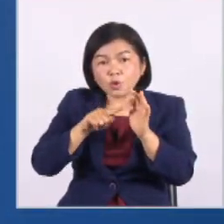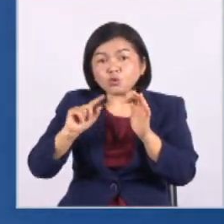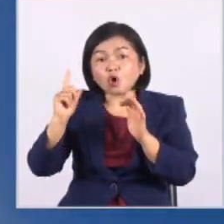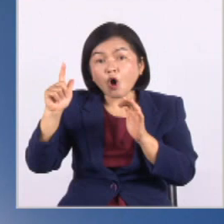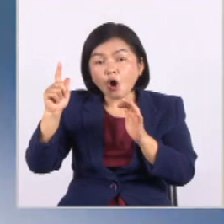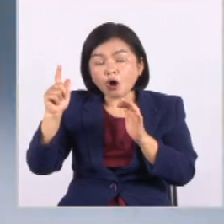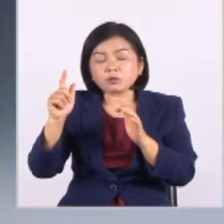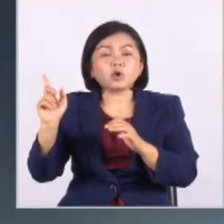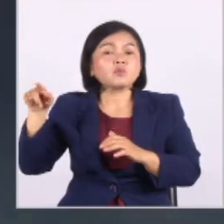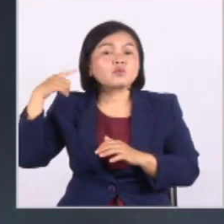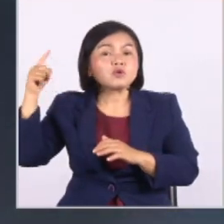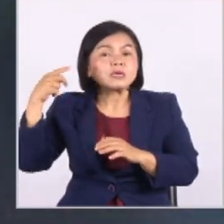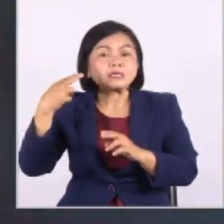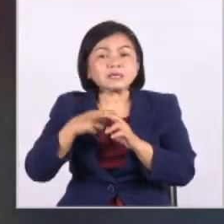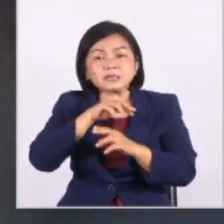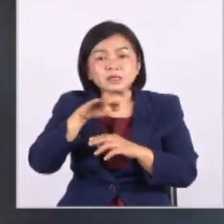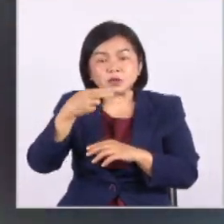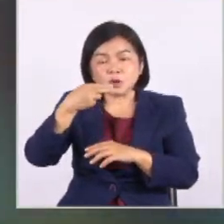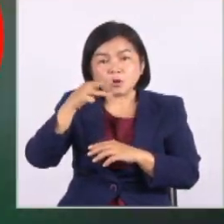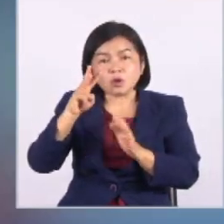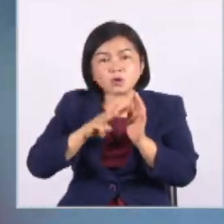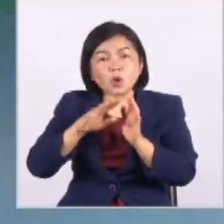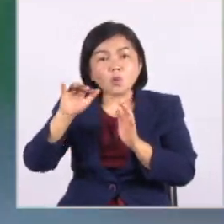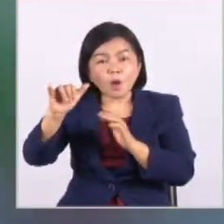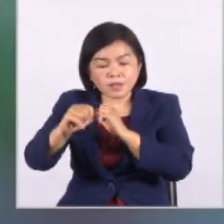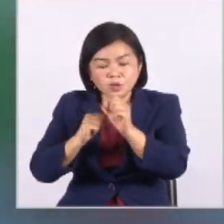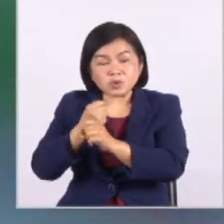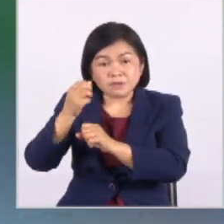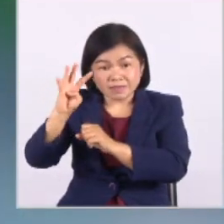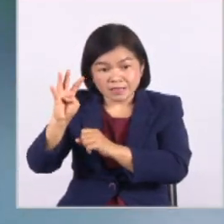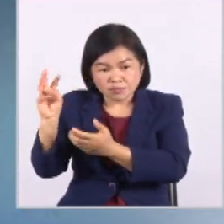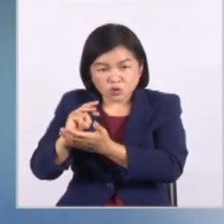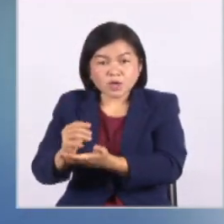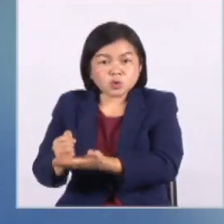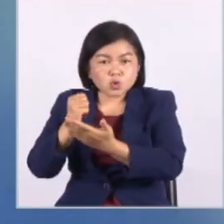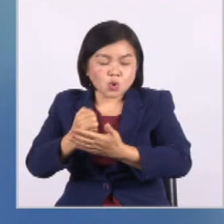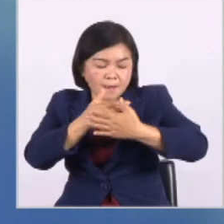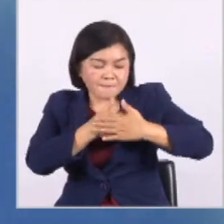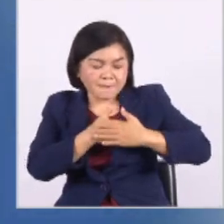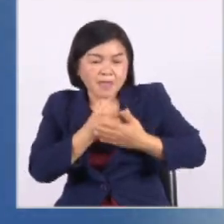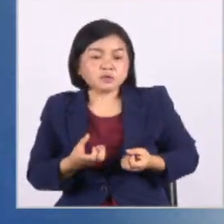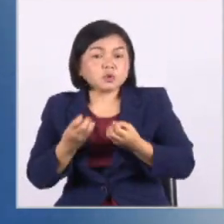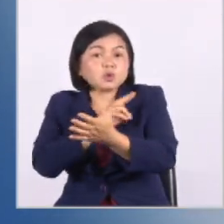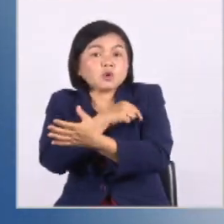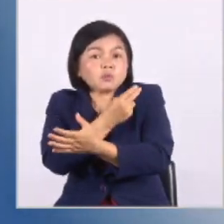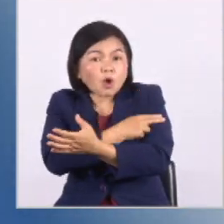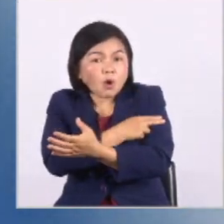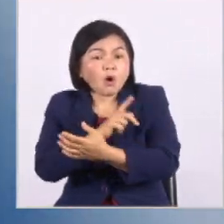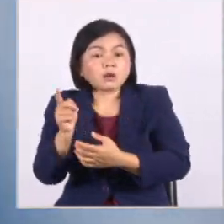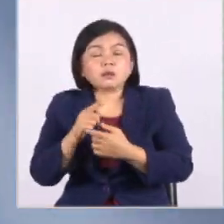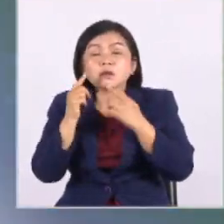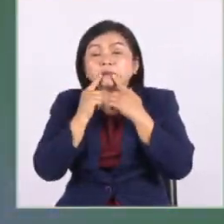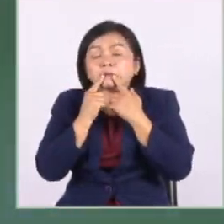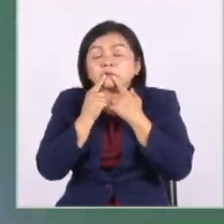เหมราชหรือน้องหวายนะคะอายุ 14ปีเจ้าหน้าที่กู้ภัยเนี่ยก็ทำ CPRเราก็รีบนำส่งโรงพยาบาลในสภาพตัวซีด